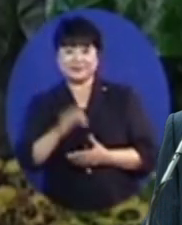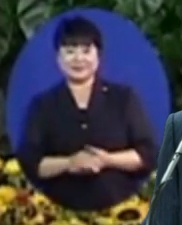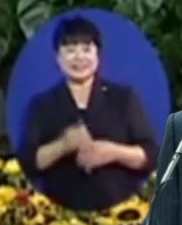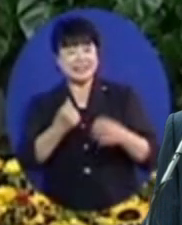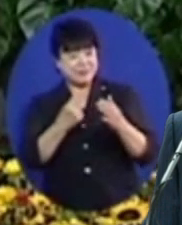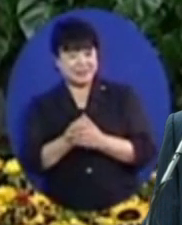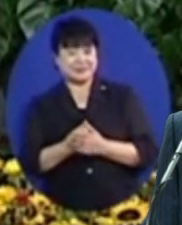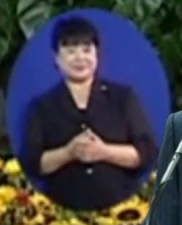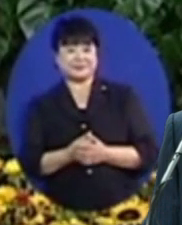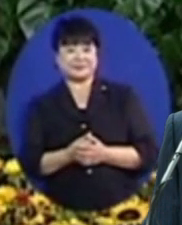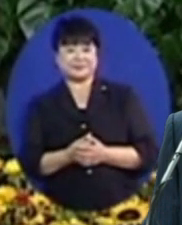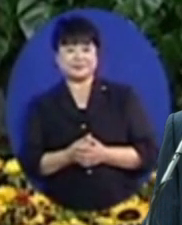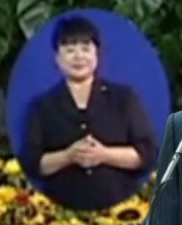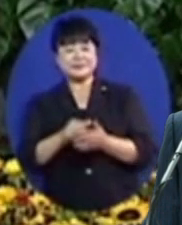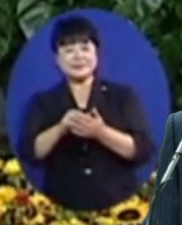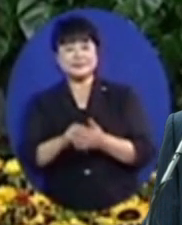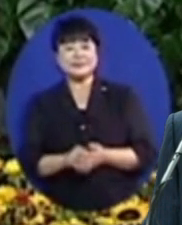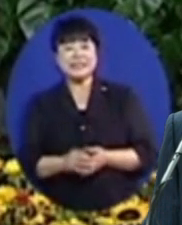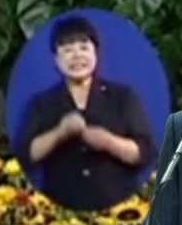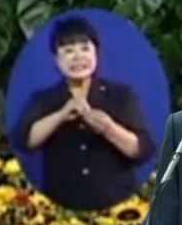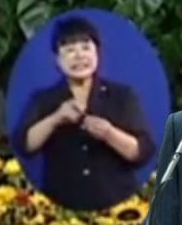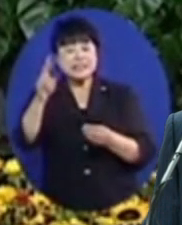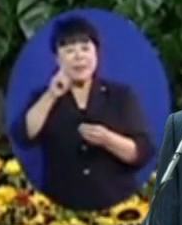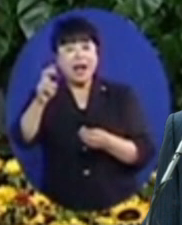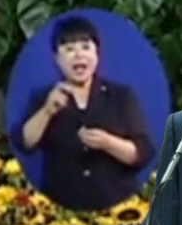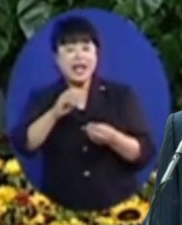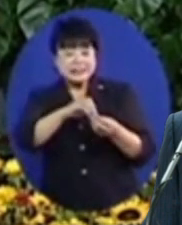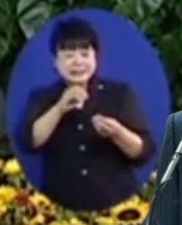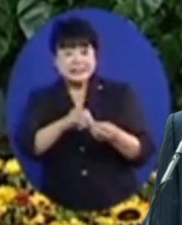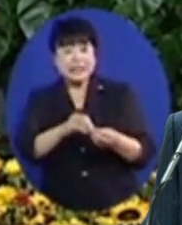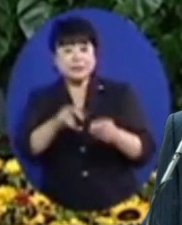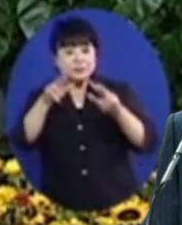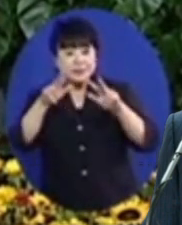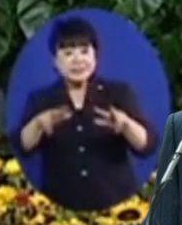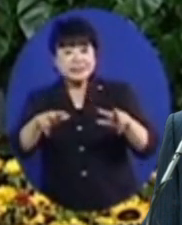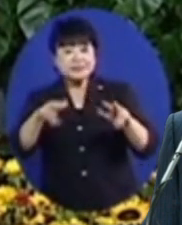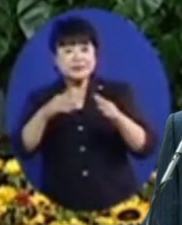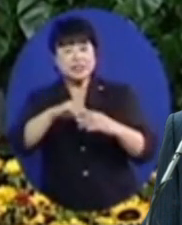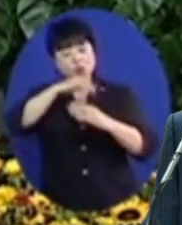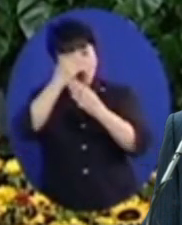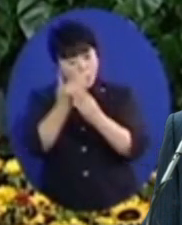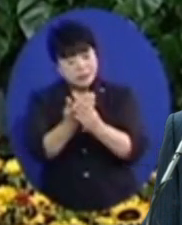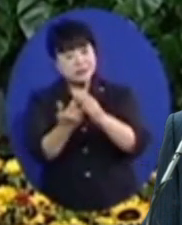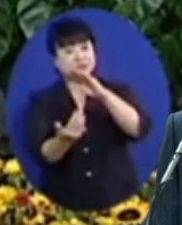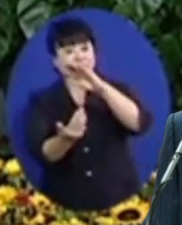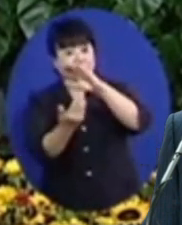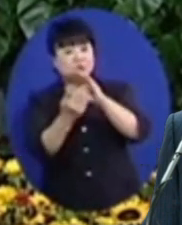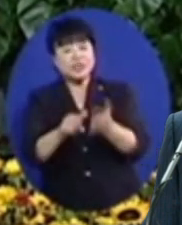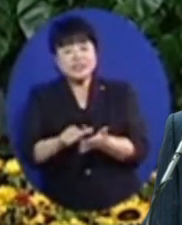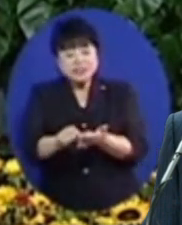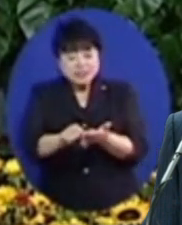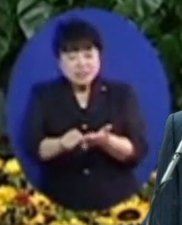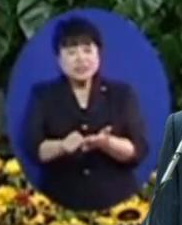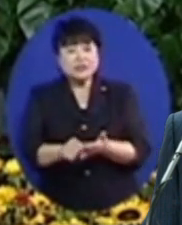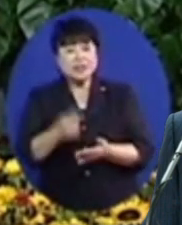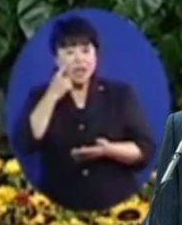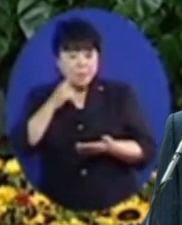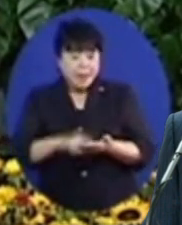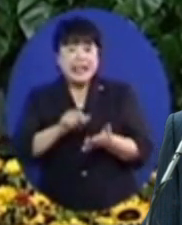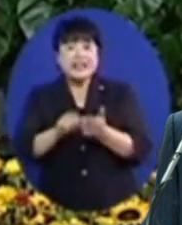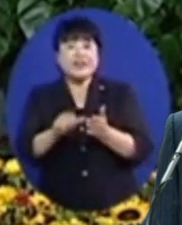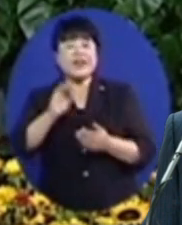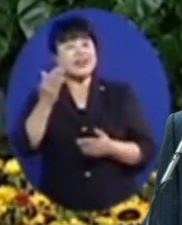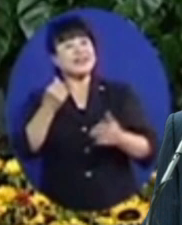그래서 시인과 음악과 작품들이 모두 현재와 같이 완성들을 이루는 것은 지우개 때문에 그렇게 되었다는